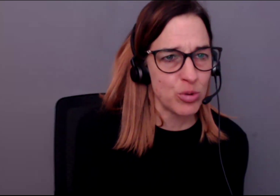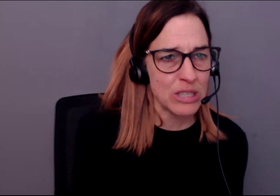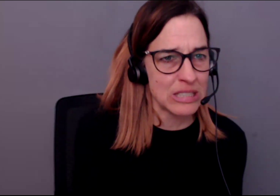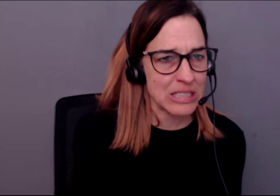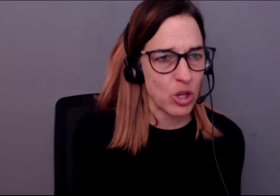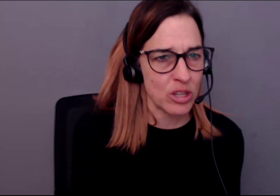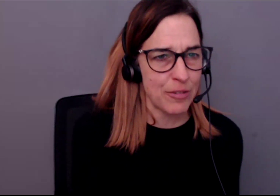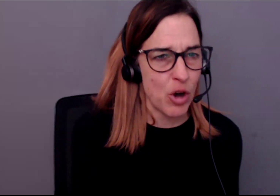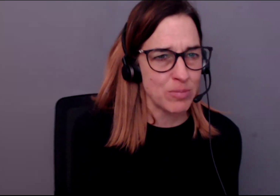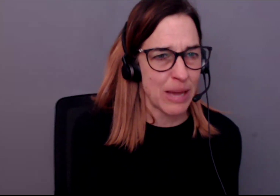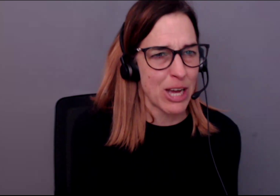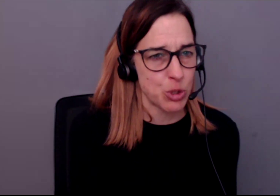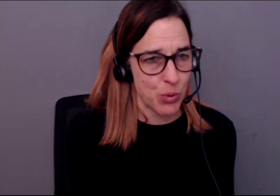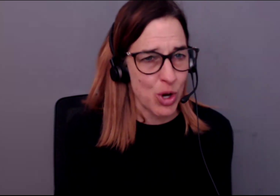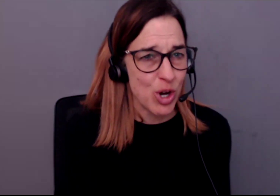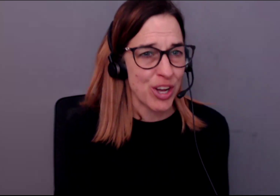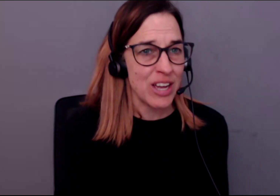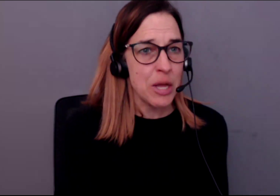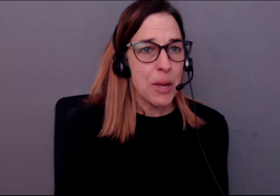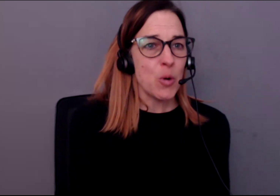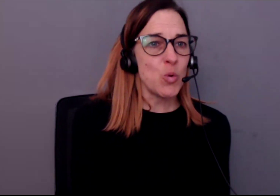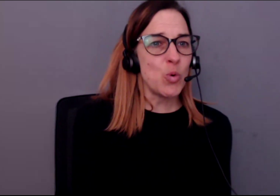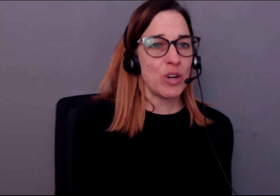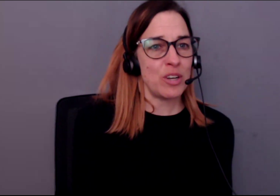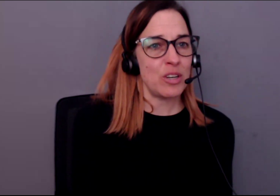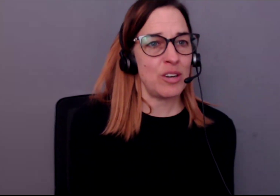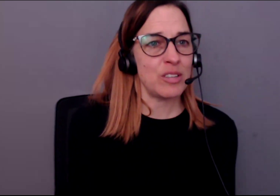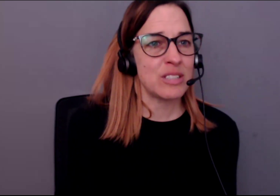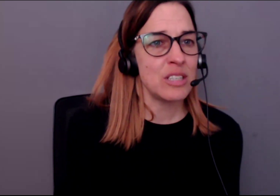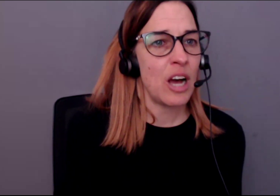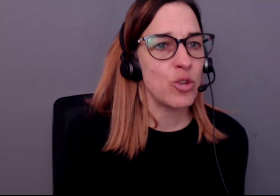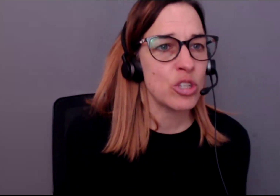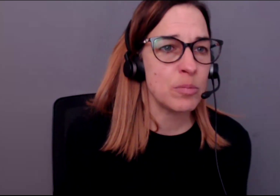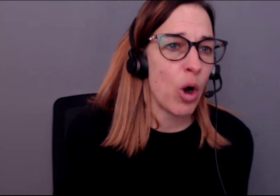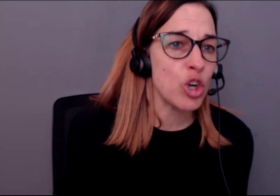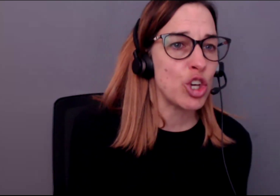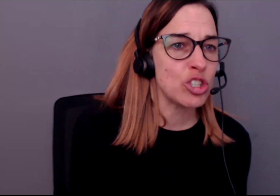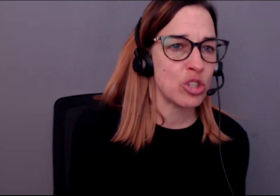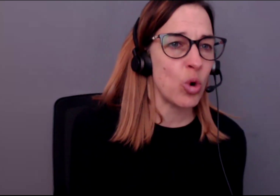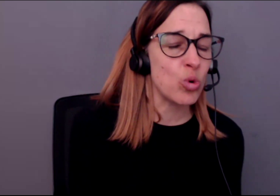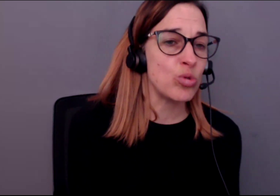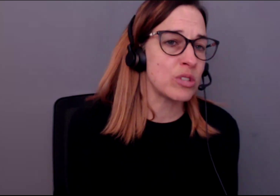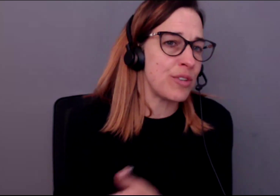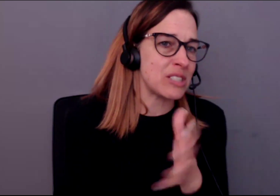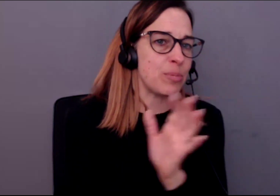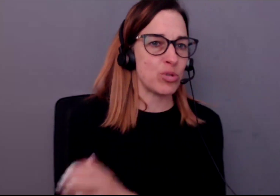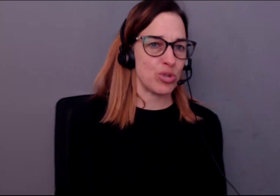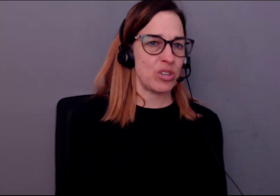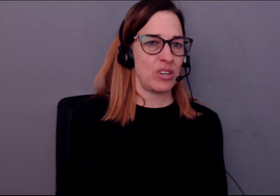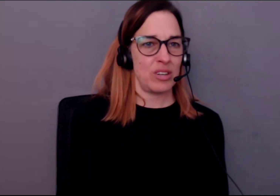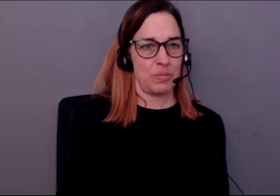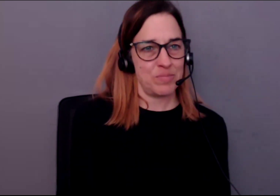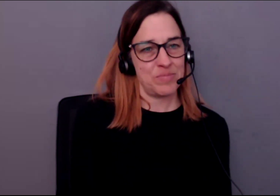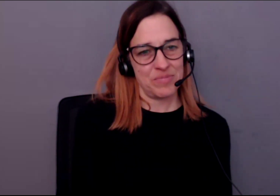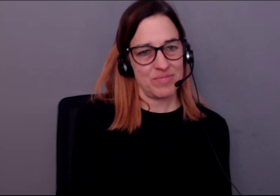un peu folle, toi, tu sais, ta forme, ça marche pas. Ou, tu sais, il y en a qui disent, bon, OK, c'est ton goût, tu sais, fait que c'est pour